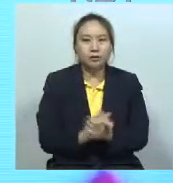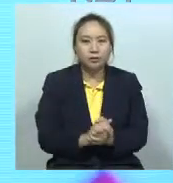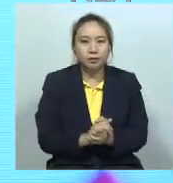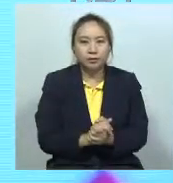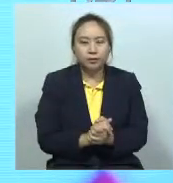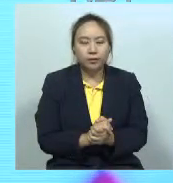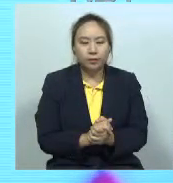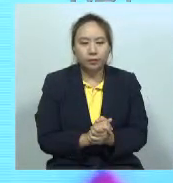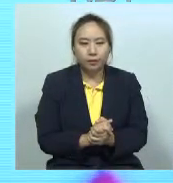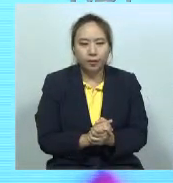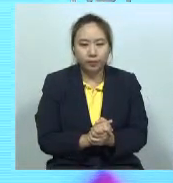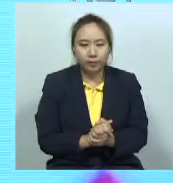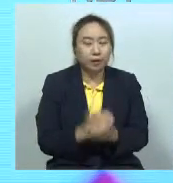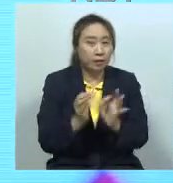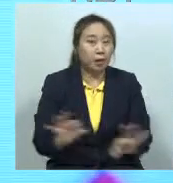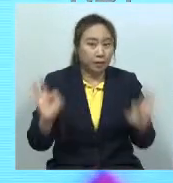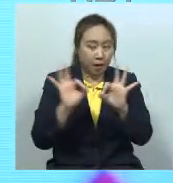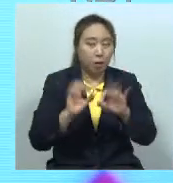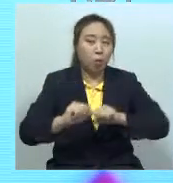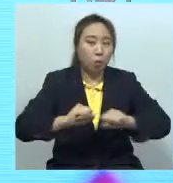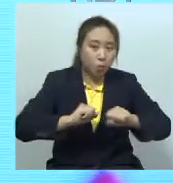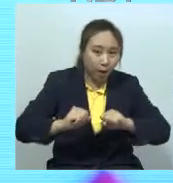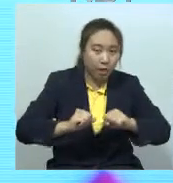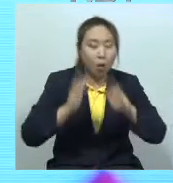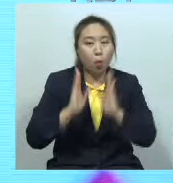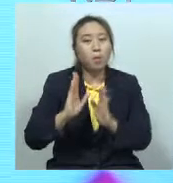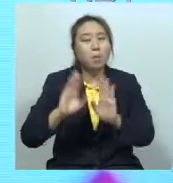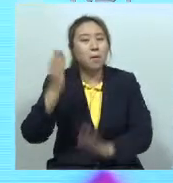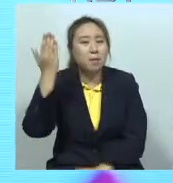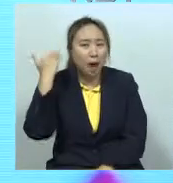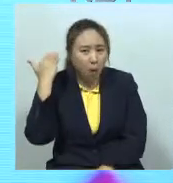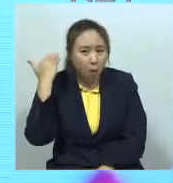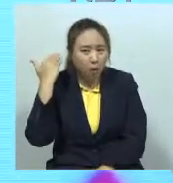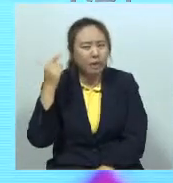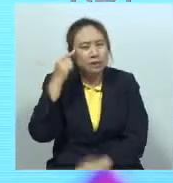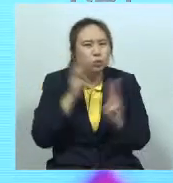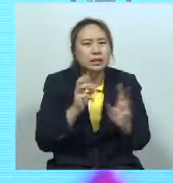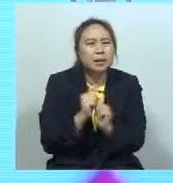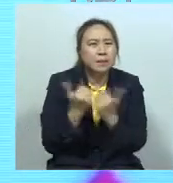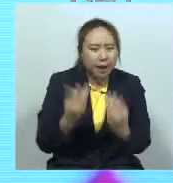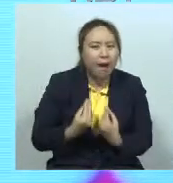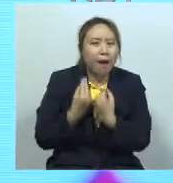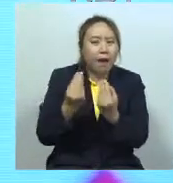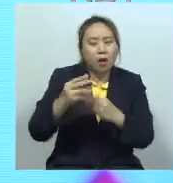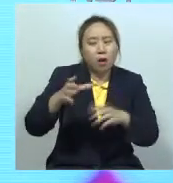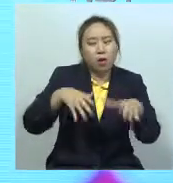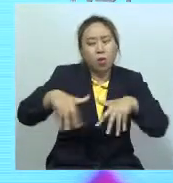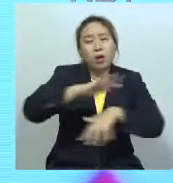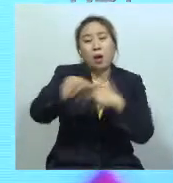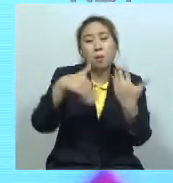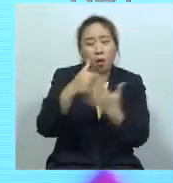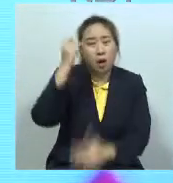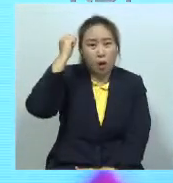ครับโดยเฉพาะยิ่งคนรุ่นใหม่คนรุ่นเก่าเหล่านี้นะครับทำอย่างไรเขาจะเข้าใจว่าการจะเปลี่ยนแปลงการทำอะไรก็ต